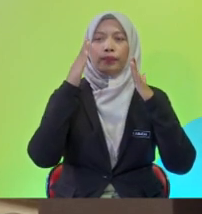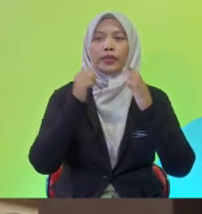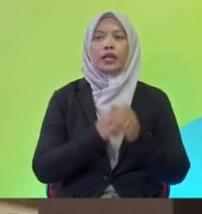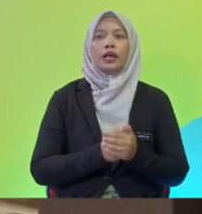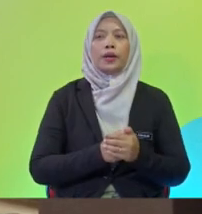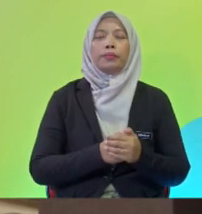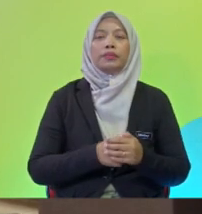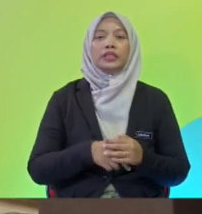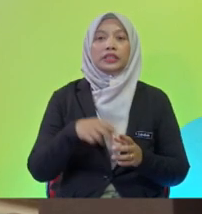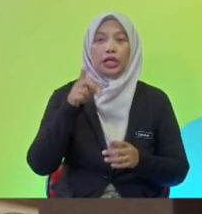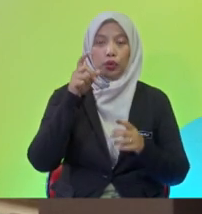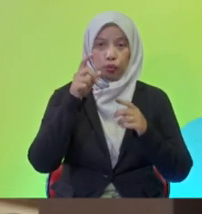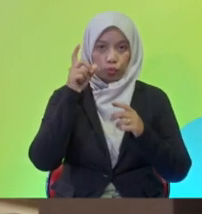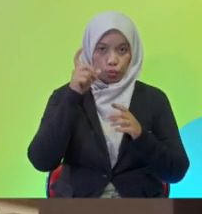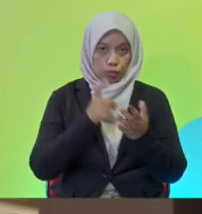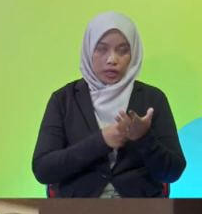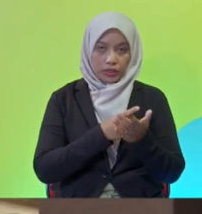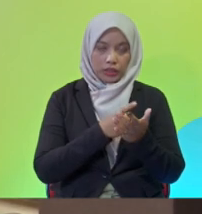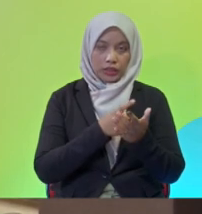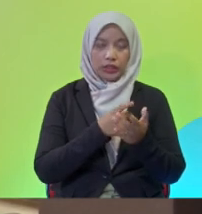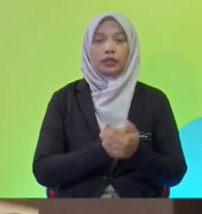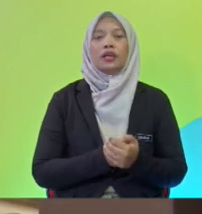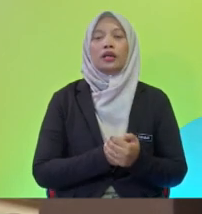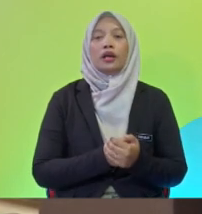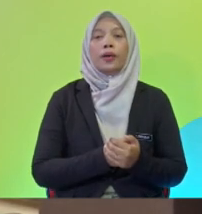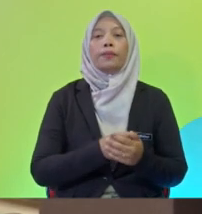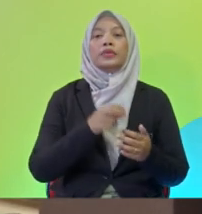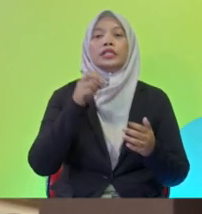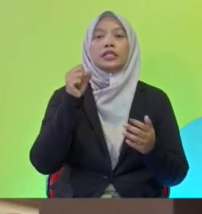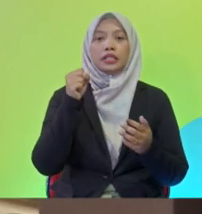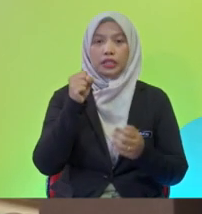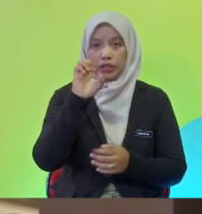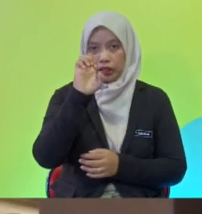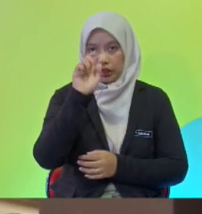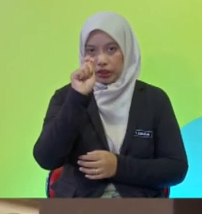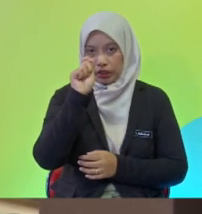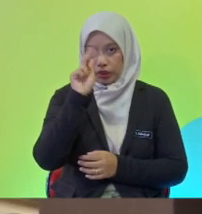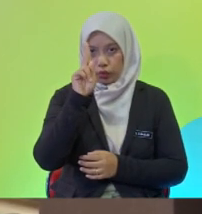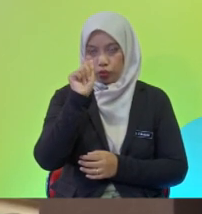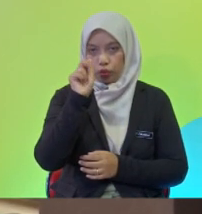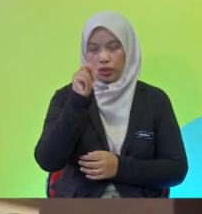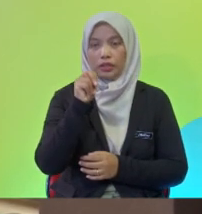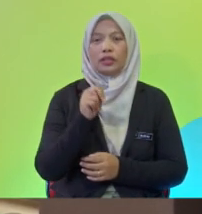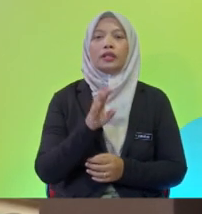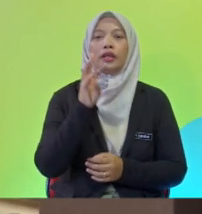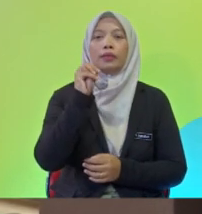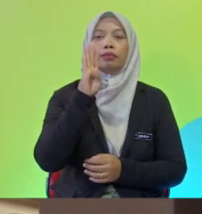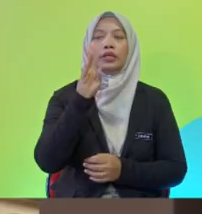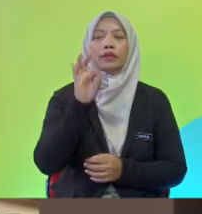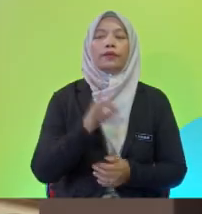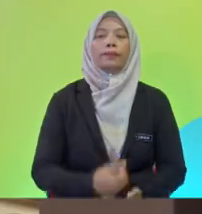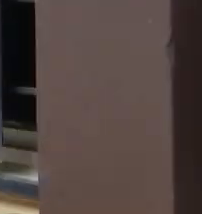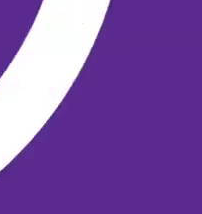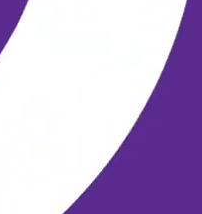Persatuan Dodgeball Malaysia, MAD, dan Persekutuan Dodgeball Malaysia, MDF.